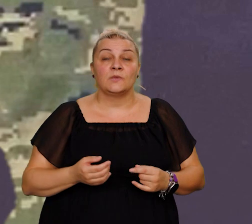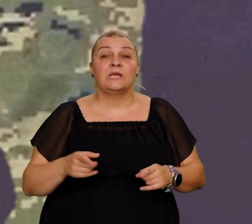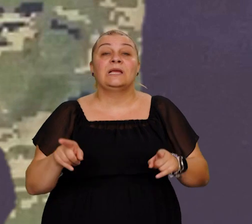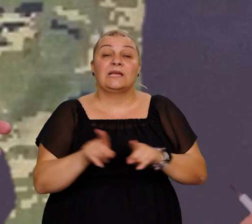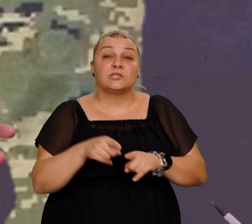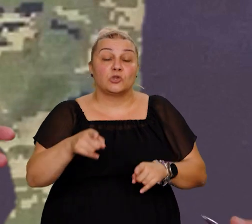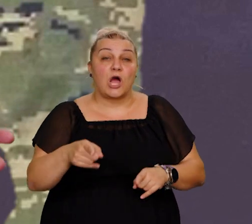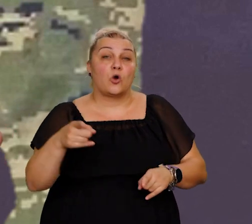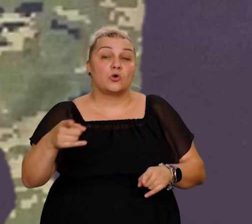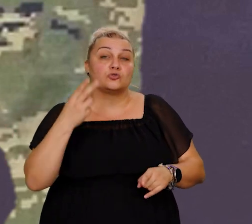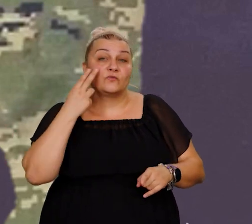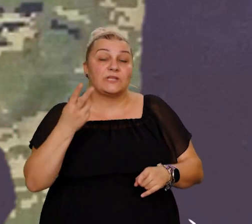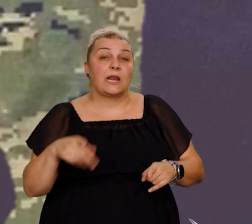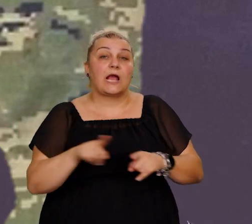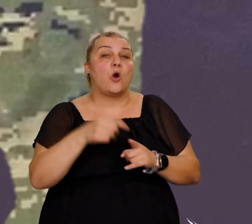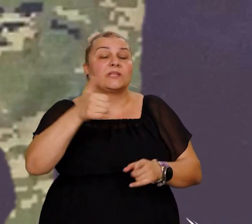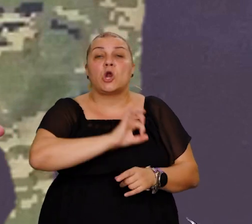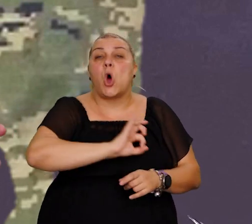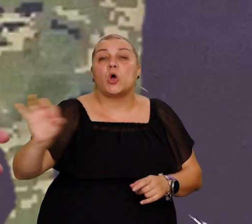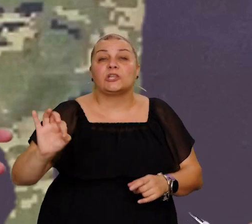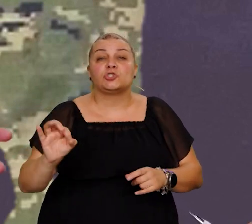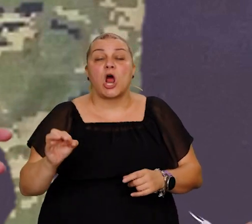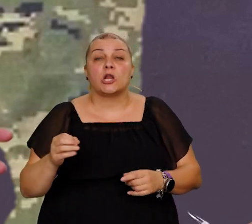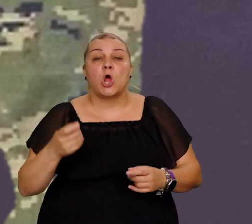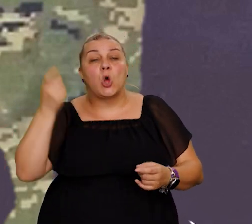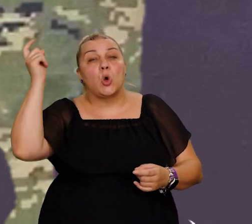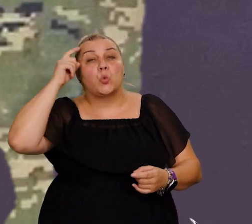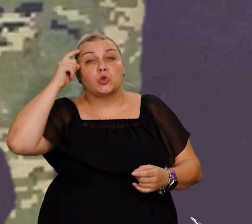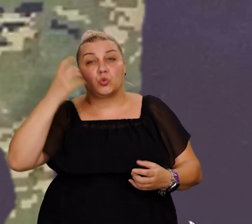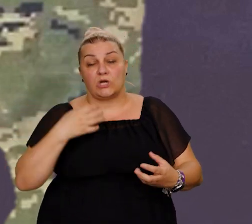jer je isto tako prepoznato kao jedan odličan kulturni događaj.